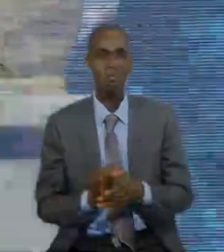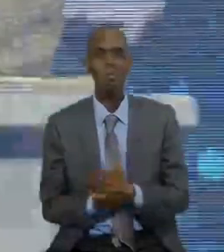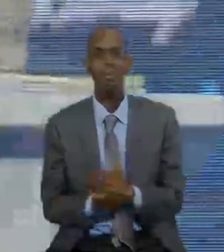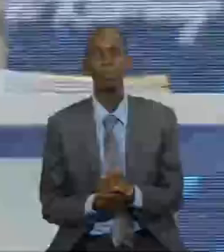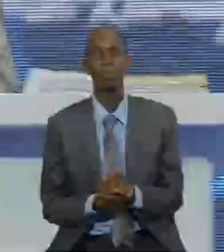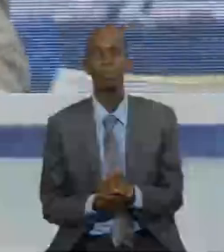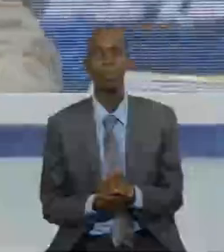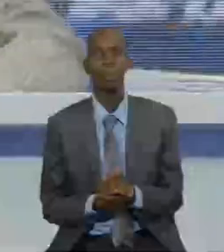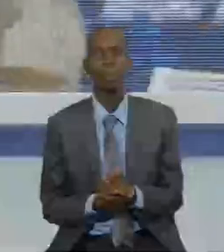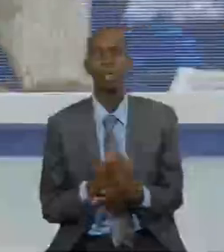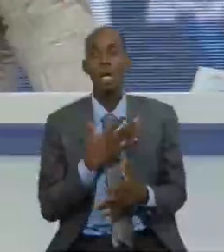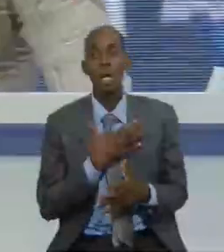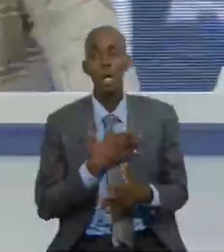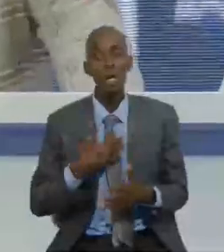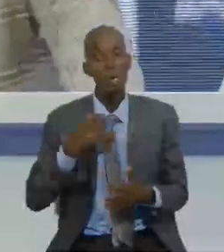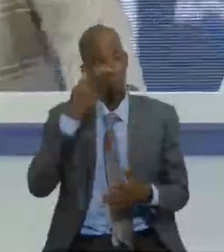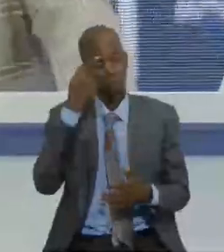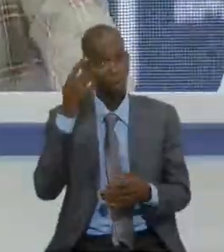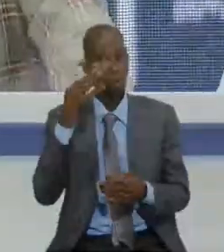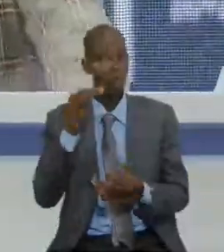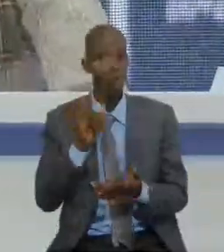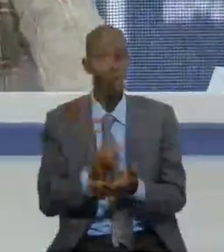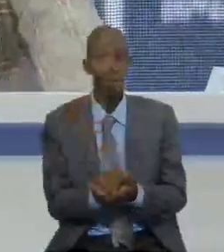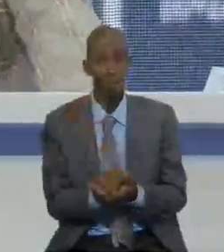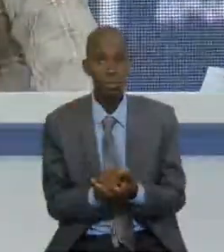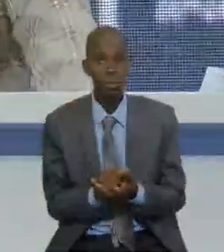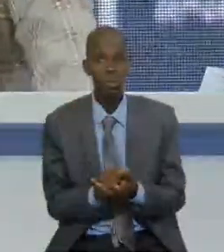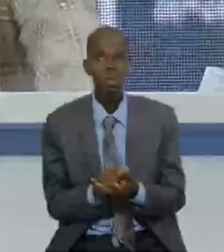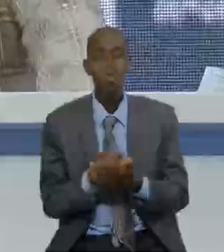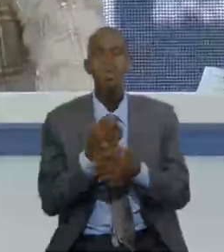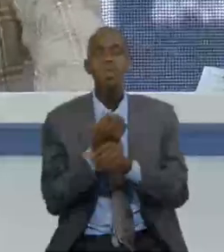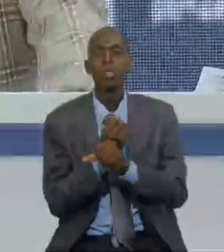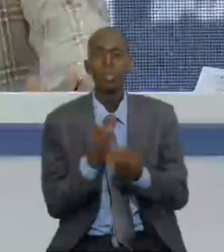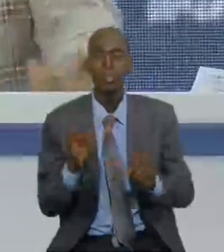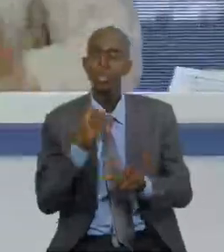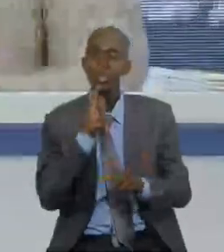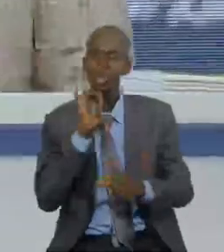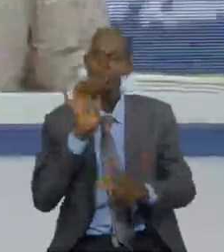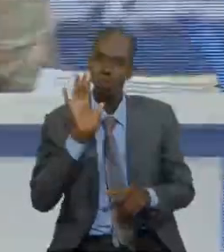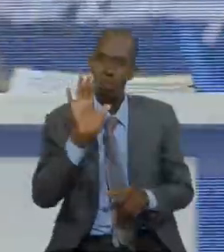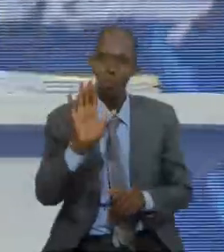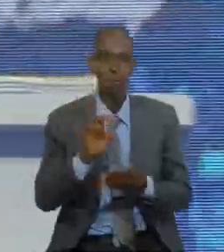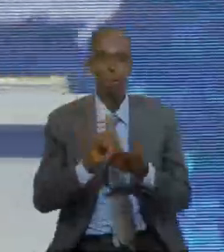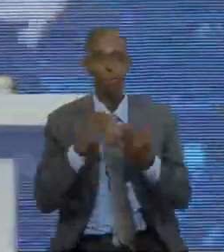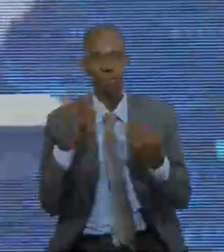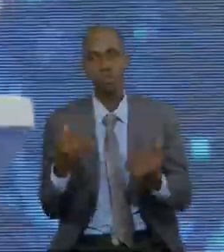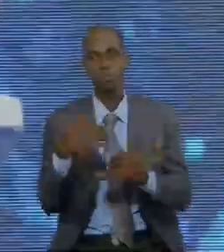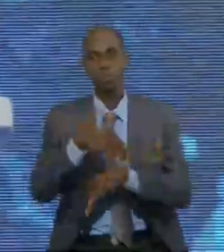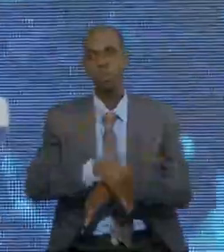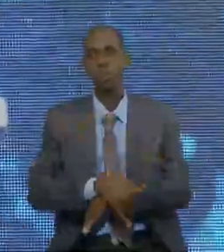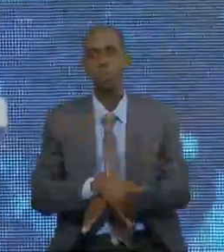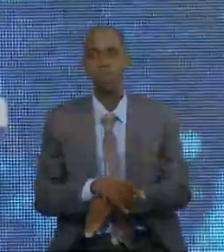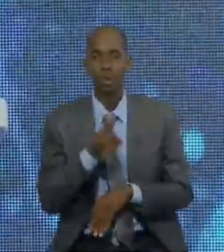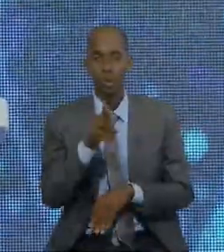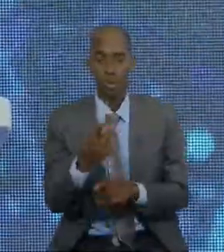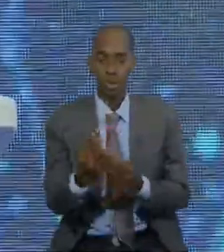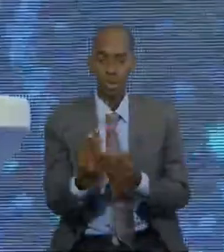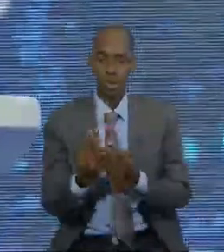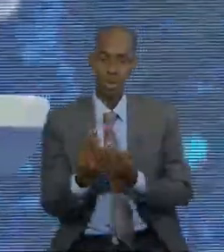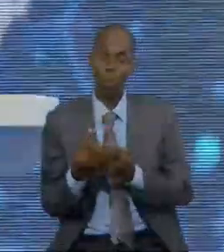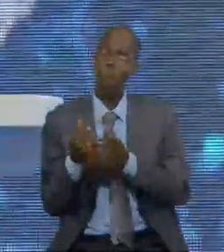la accomplissement la satisfaction de l'exigence de Dieu en place et pour cela donc le saluer